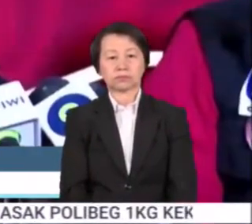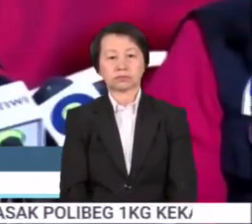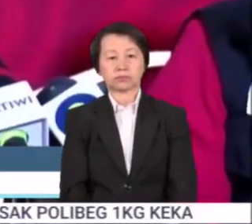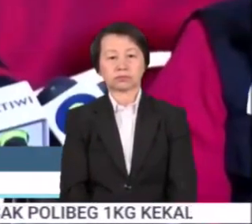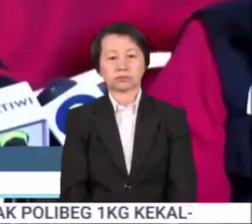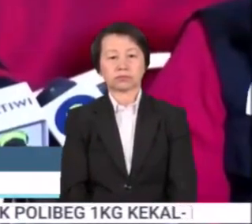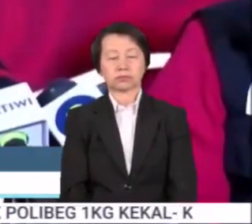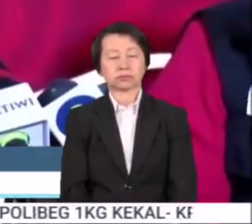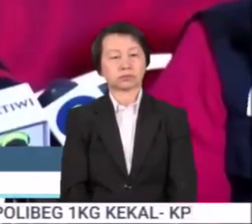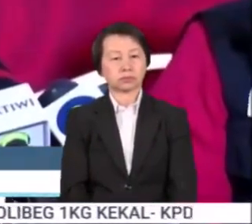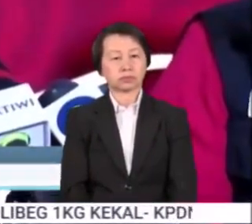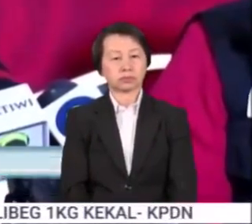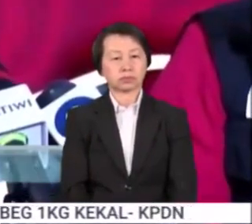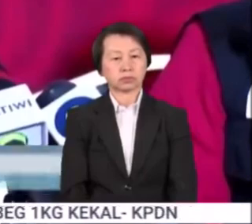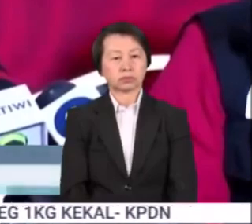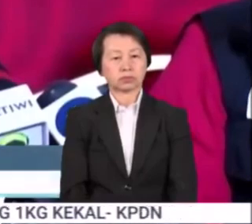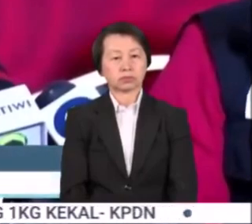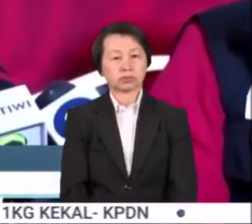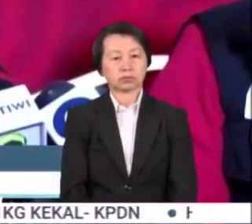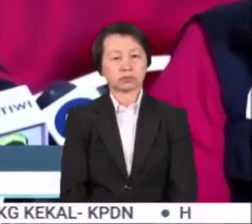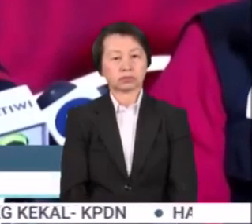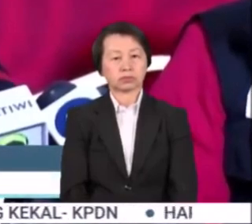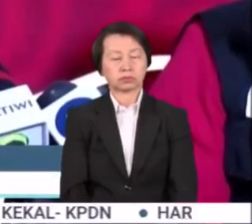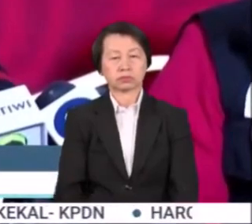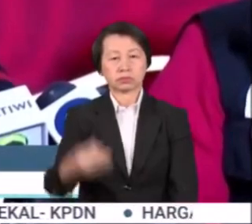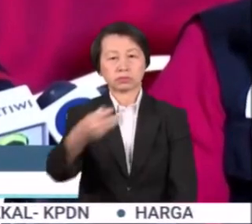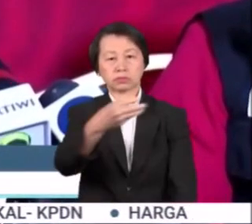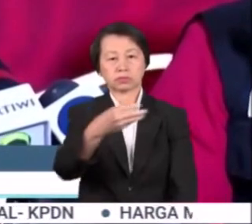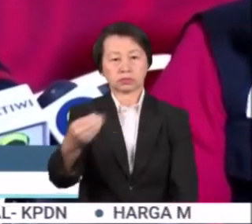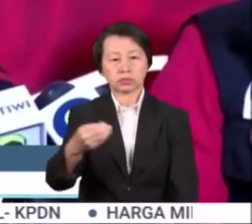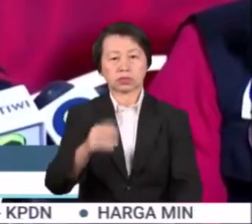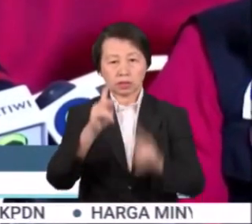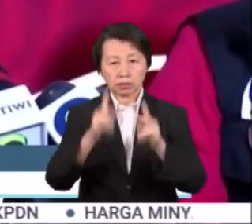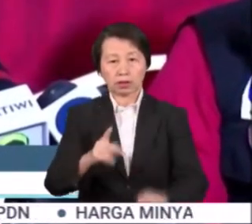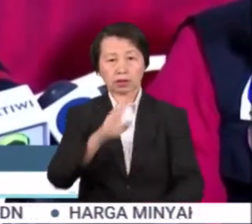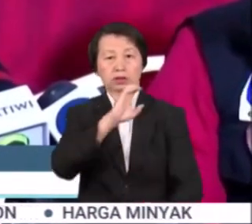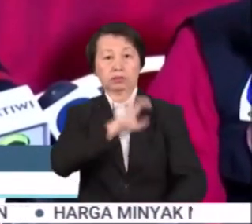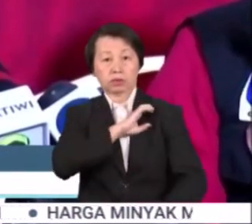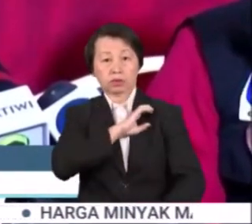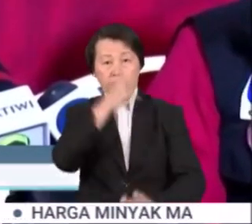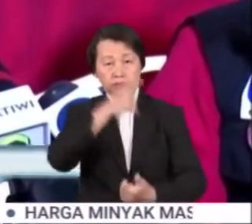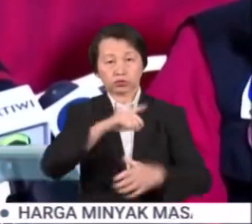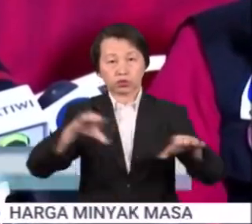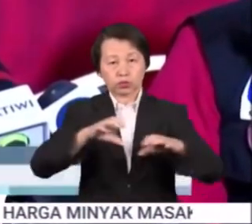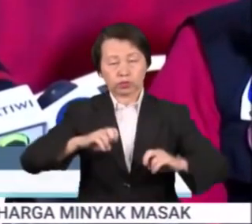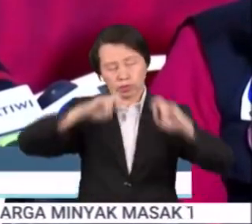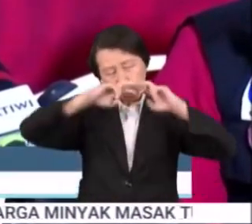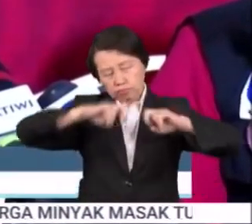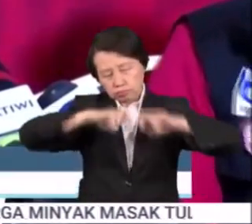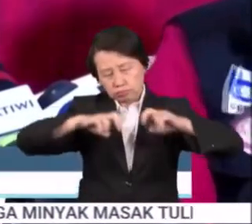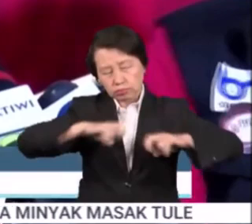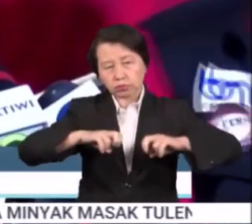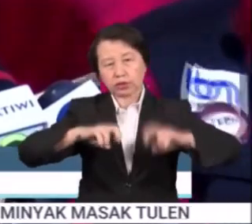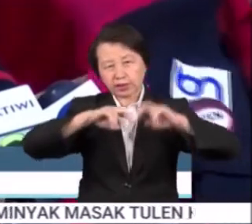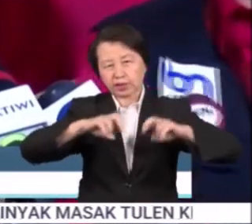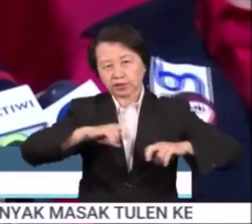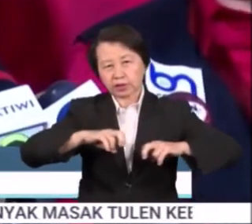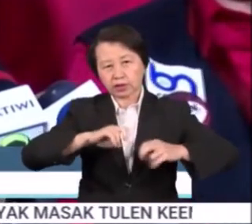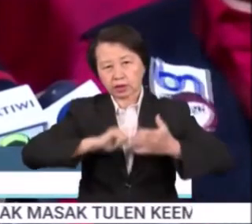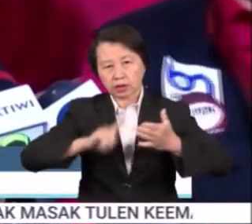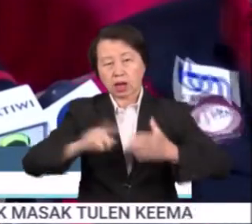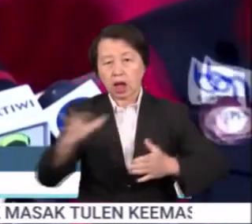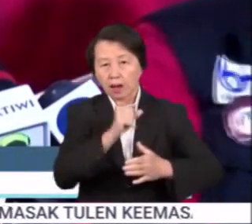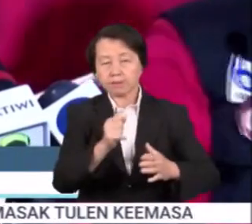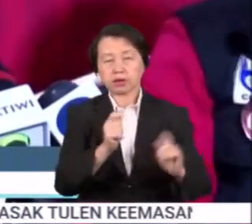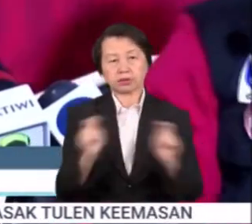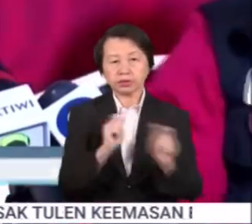Utamanya SKMM dan juga pihak PDRM untuk melakukan siasatan dan mengambil